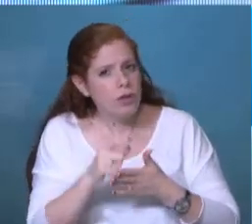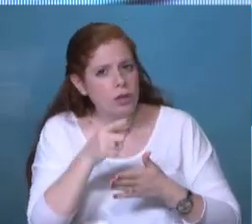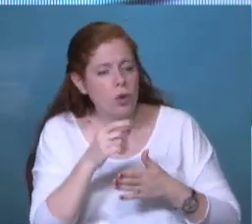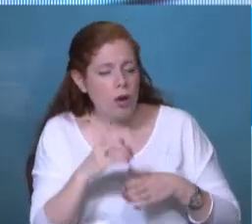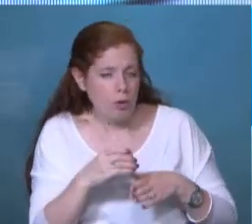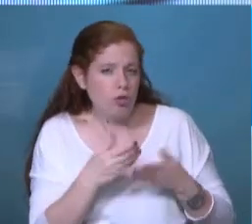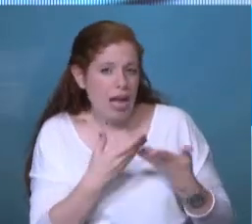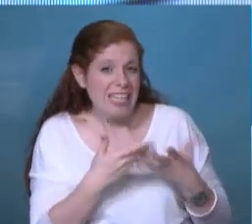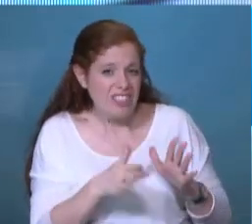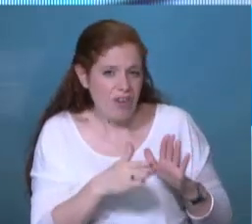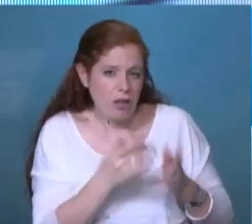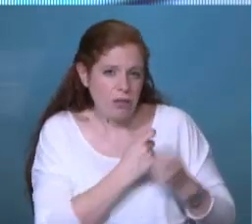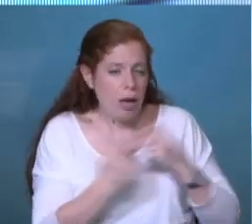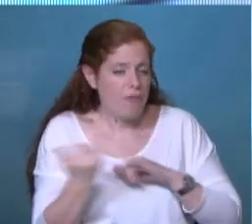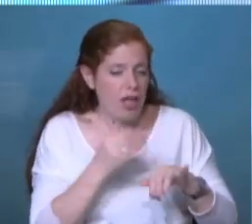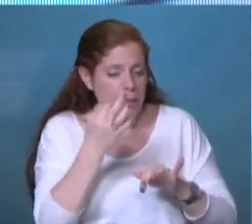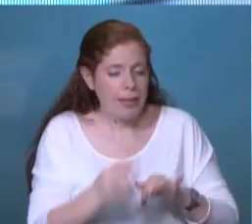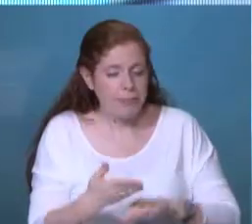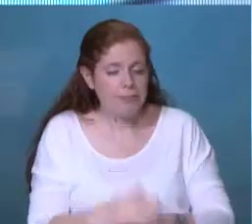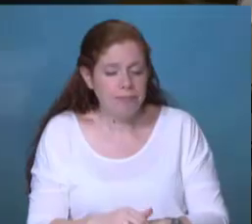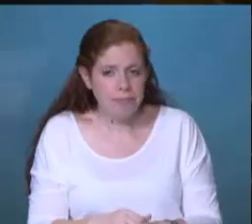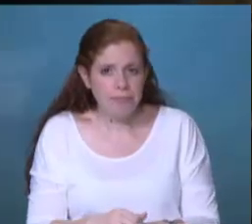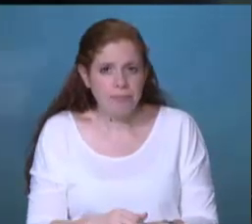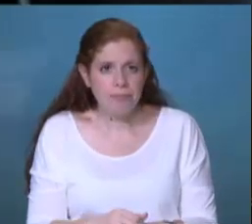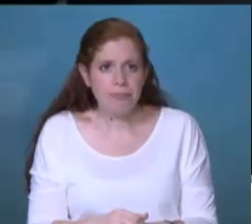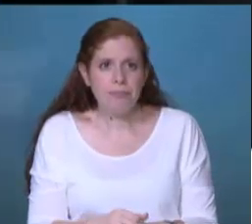את העסקה, מביאה את הפרטים המלאים.